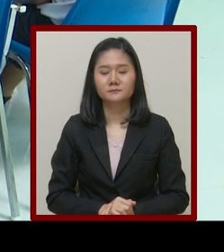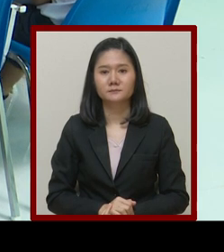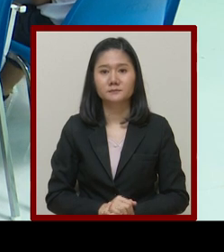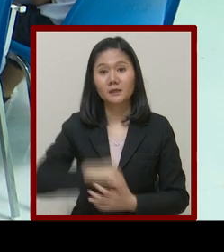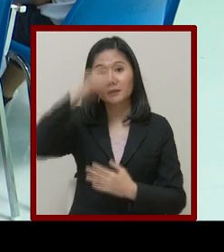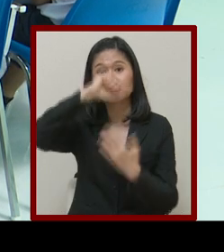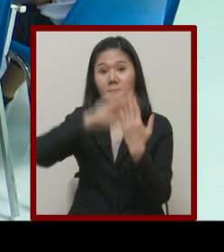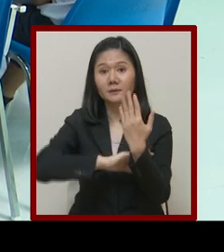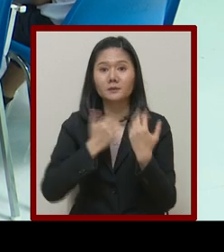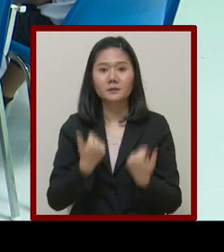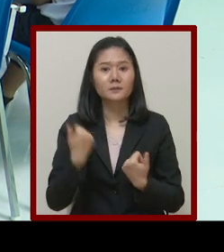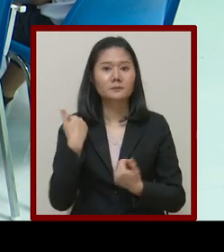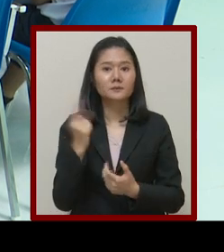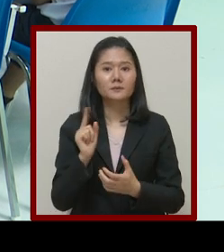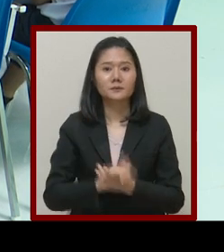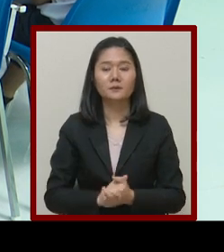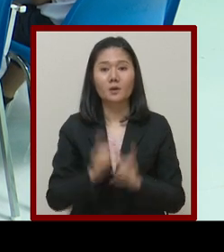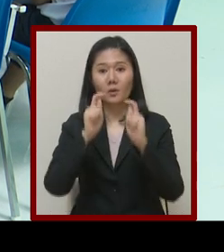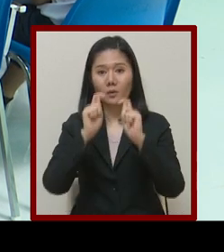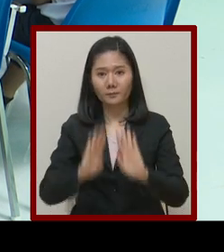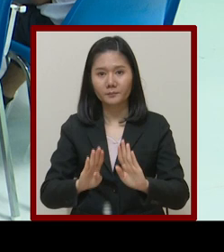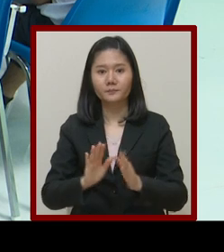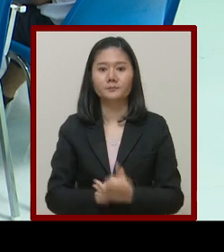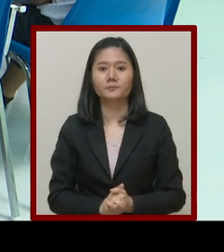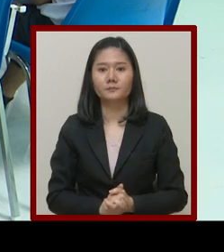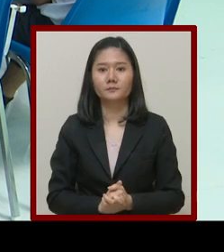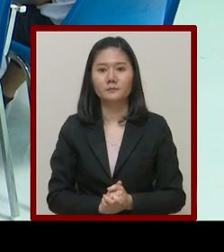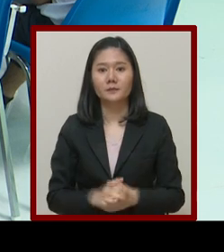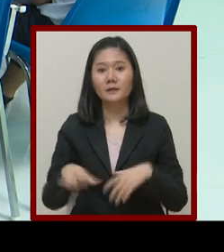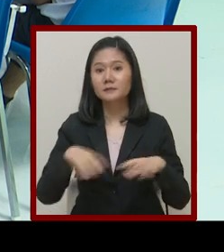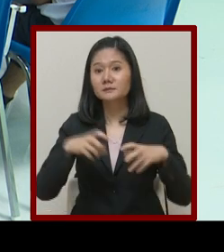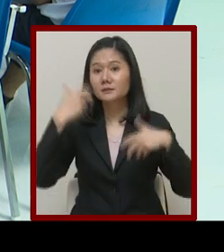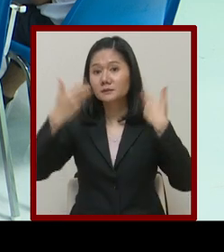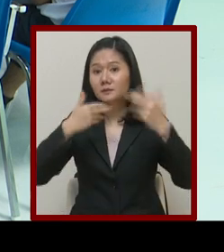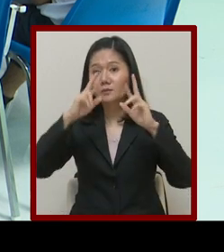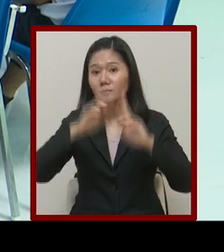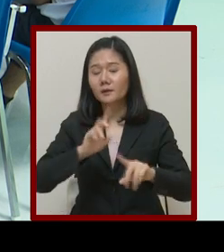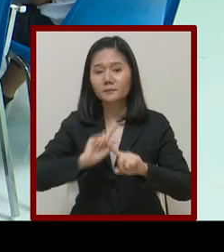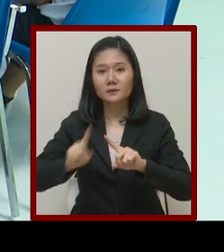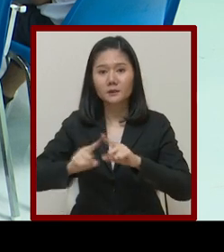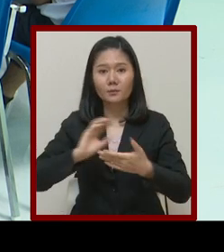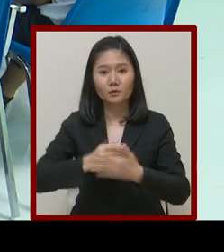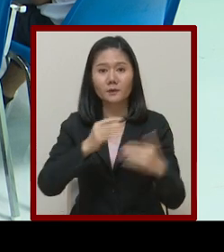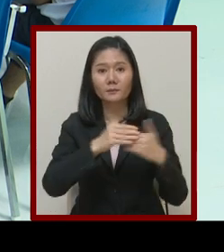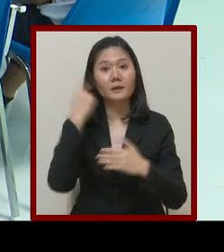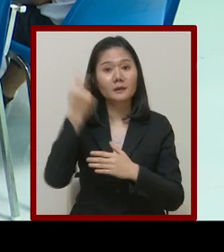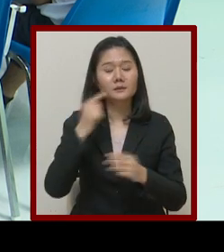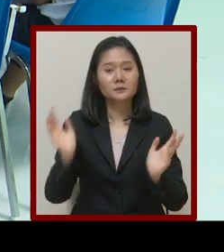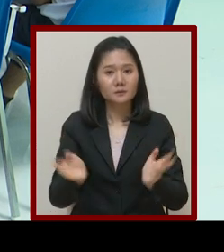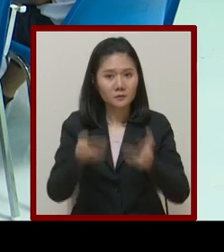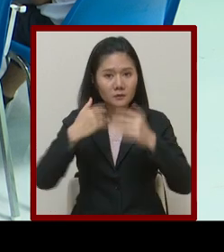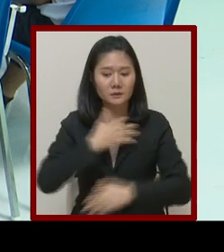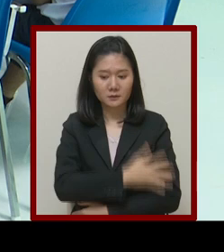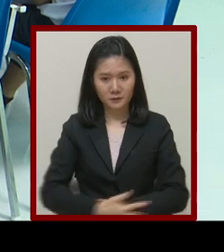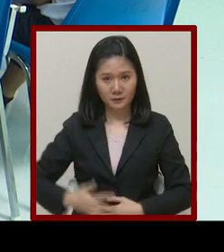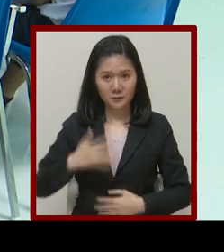ในประเทศไทยเองเนี่ยได้มีการออกแบบหรือว่าการจัดกิจกรรมนะคะรูปแบบของการจัดโปรแกรมนำเที่ยวที่มีการส่งเสริมสุข